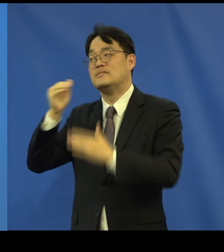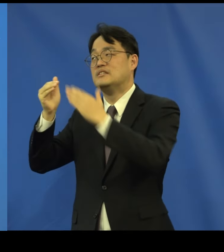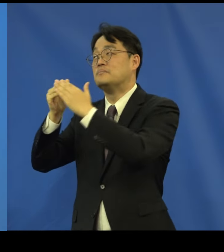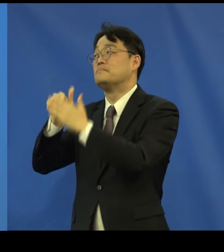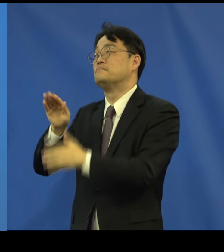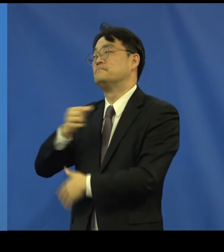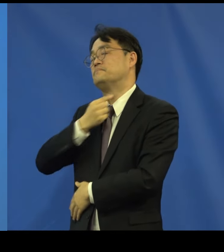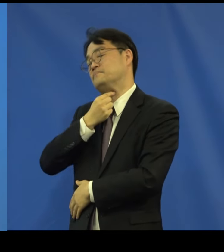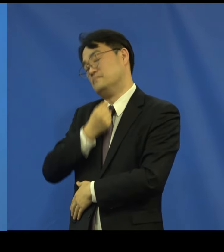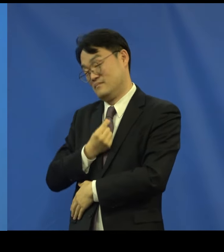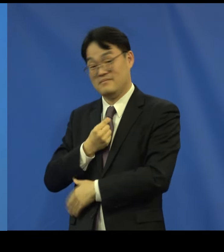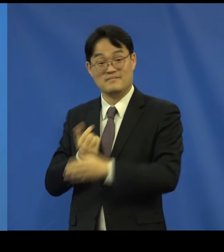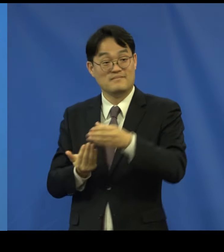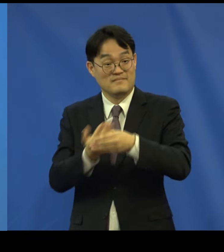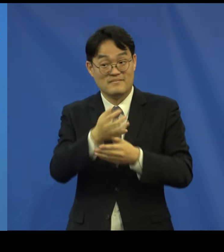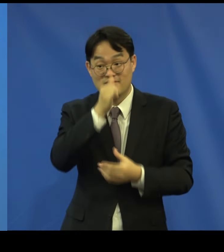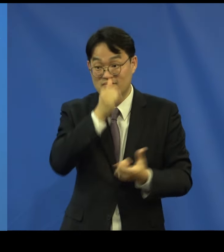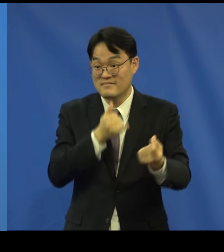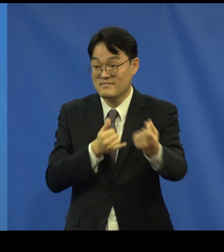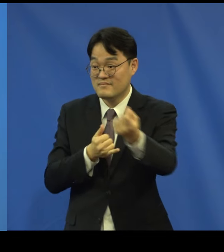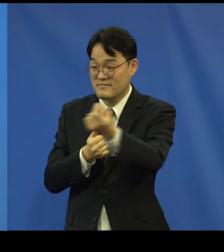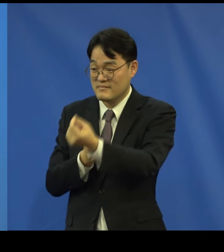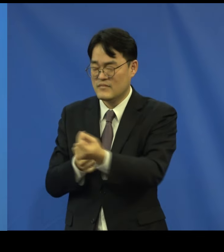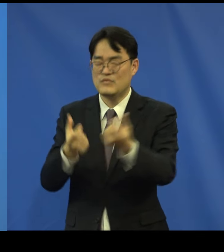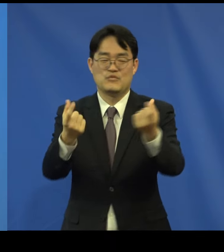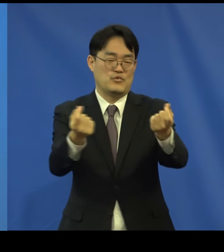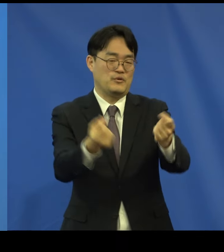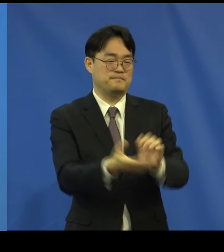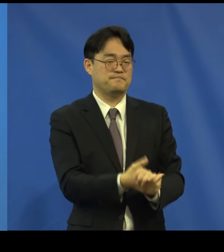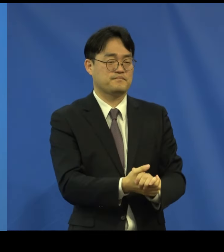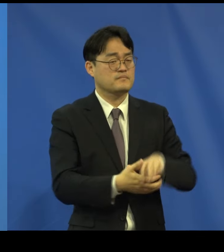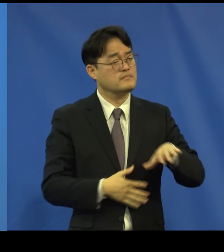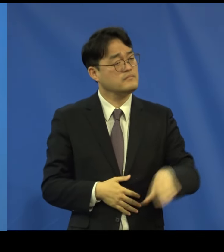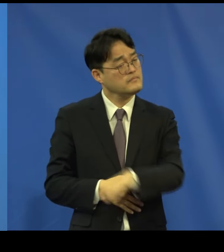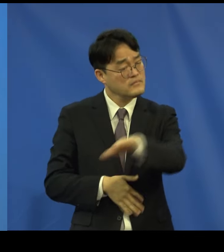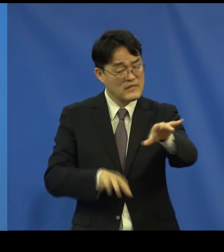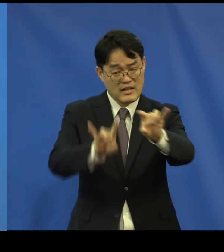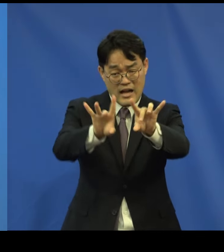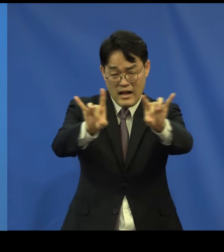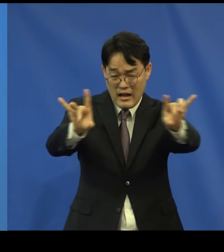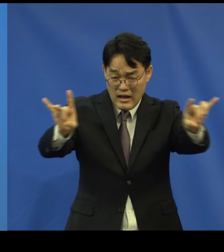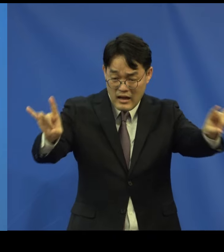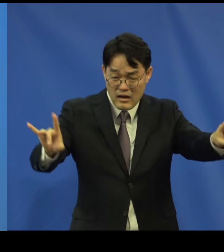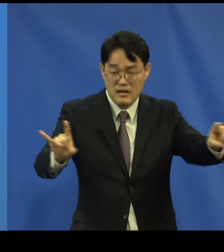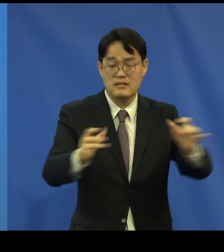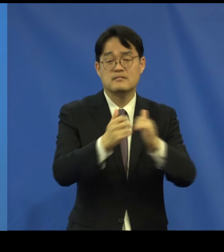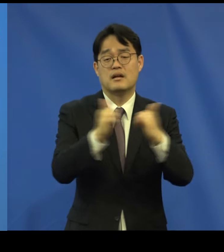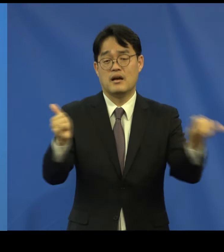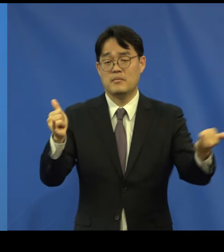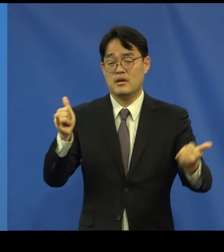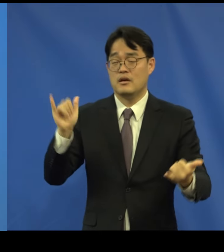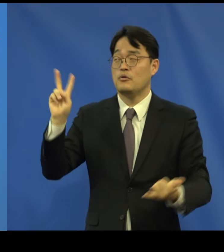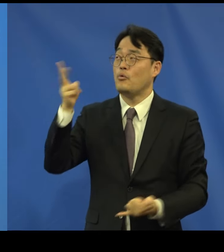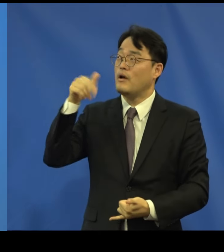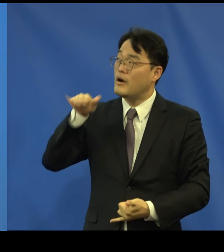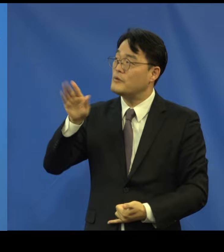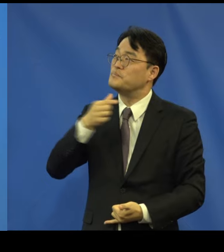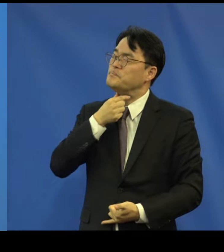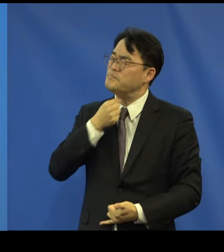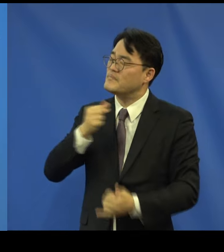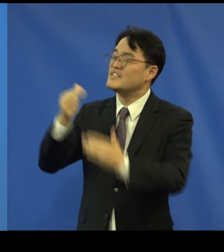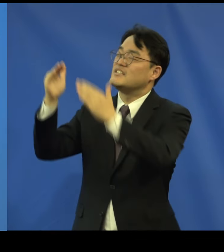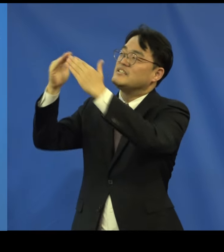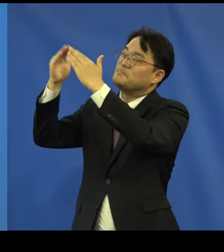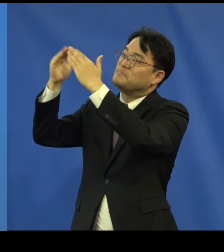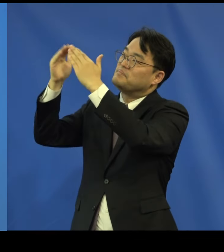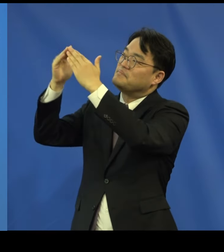되는지 몰라요. 우리 각 사람에게 준비한 아버지의 집, 그 아버지는 우리를 위해 집을 마련해